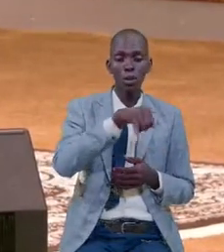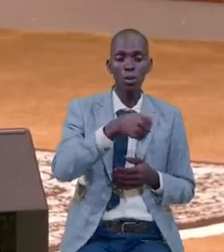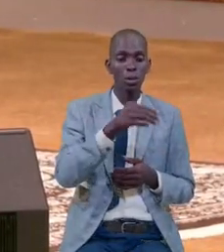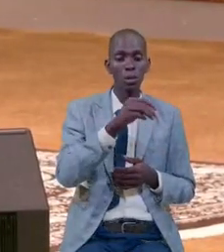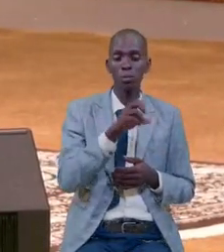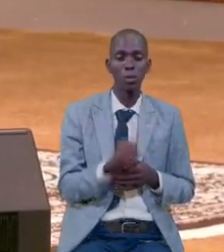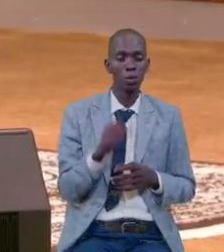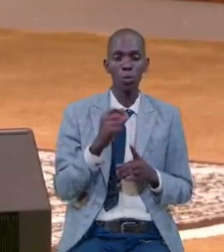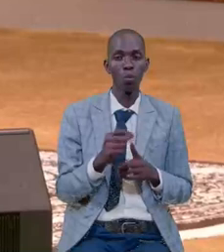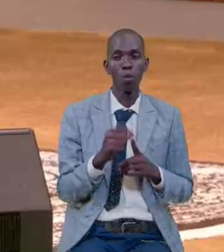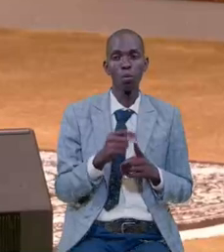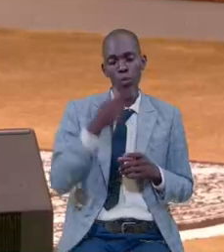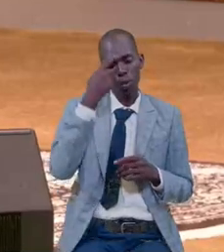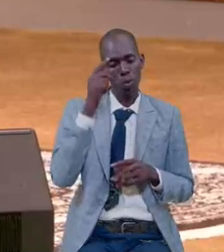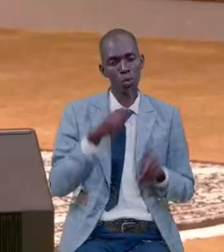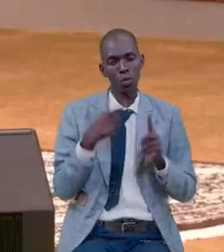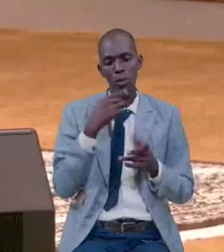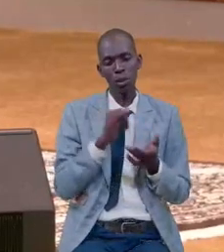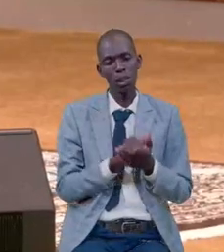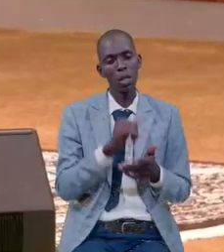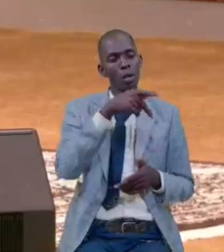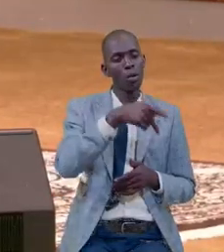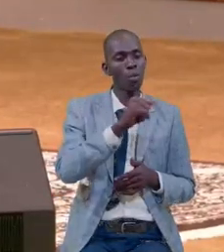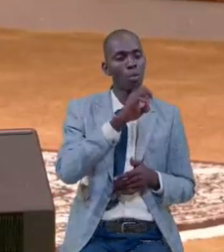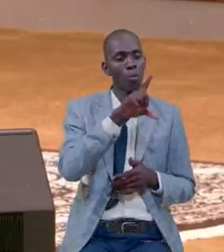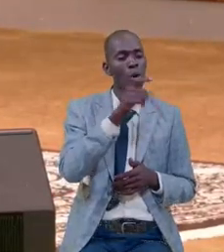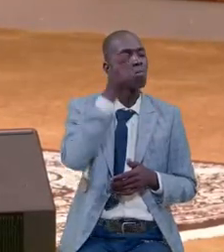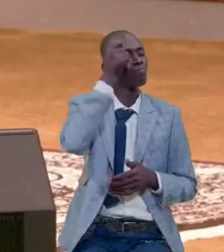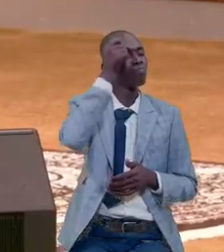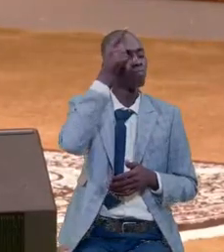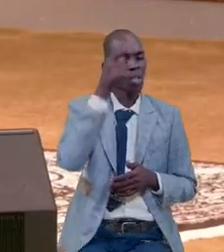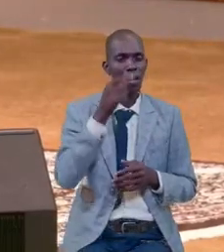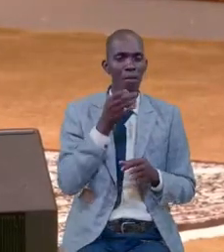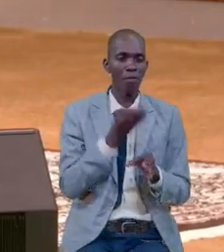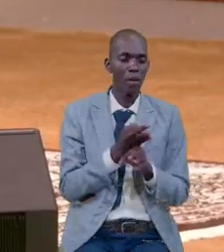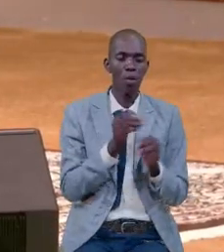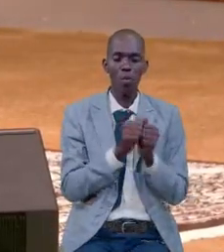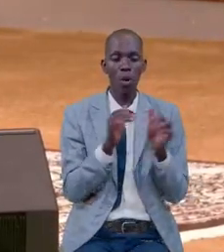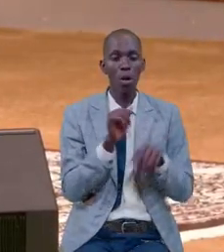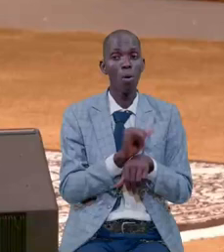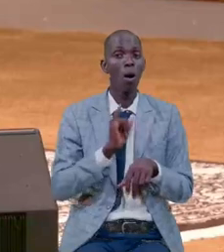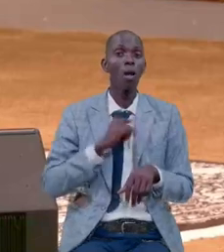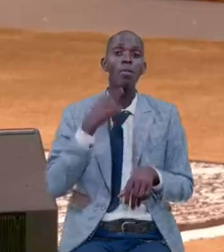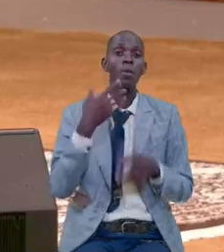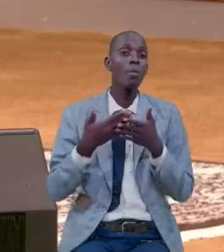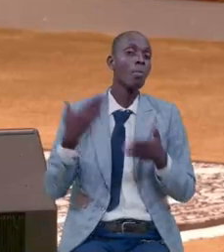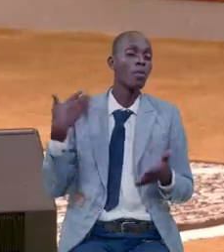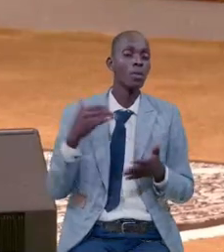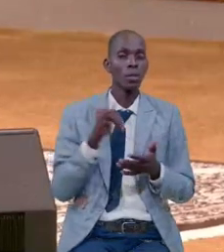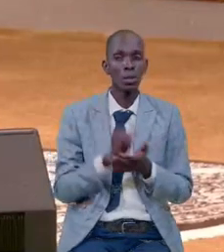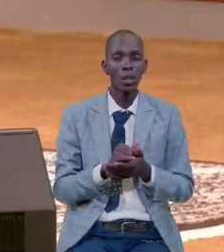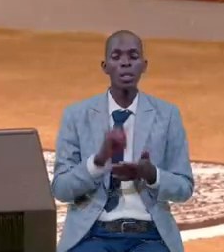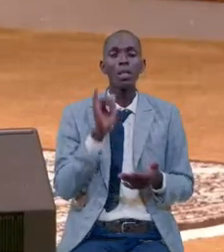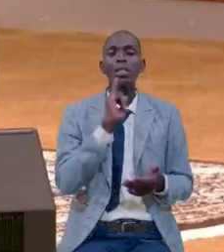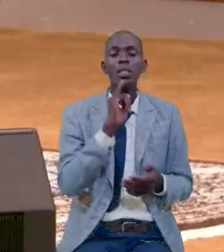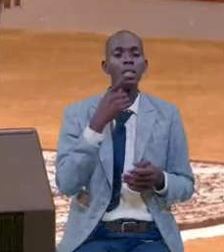dit que Paul comprend la foi sans les œuvres. Je l'ai déjà dit, c'est la foi pour